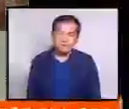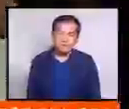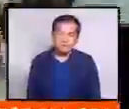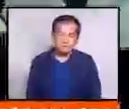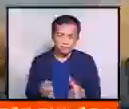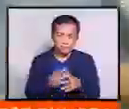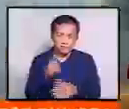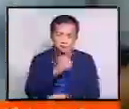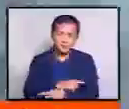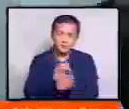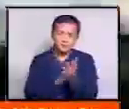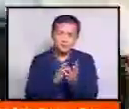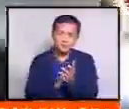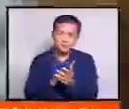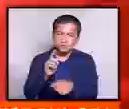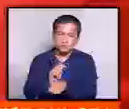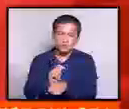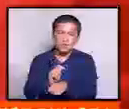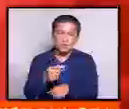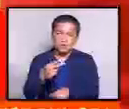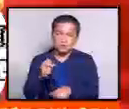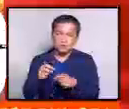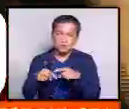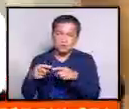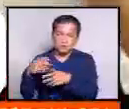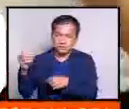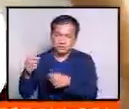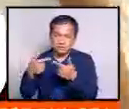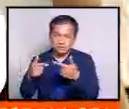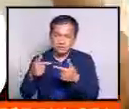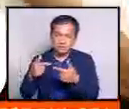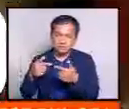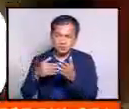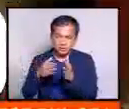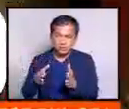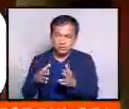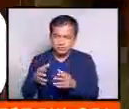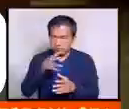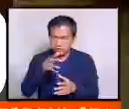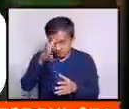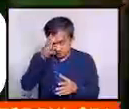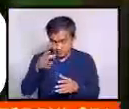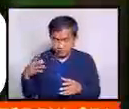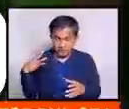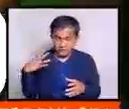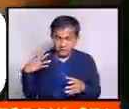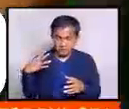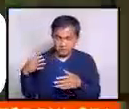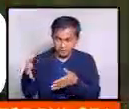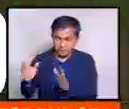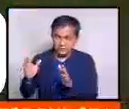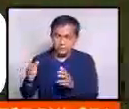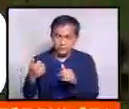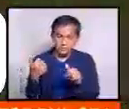Unang araw na napasukan sa Tondo High School, pero nasa labas lang ng gate ang ilang estudyante at magulang. Naghihintay sila kung papayagan pa silang